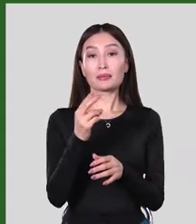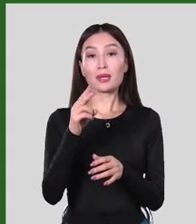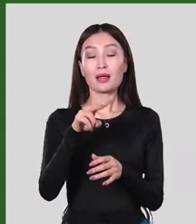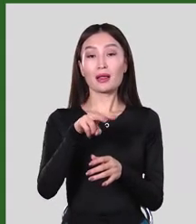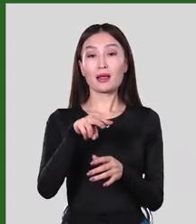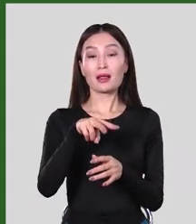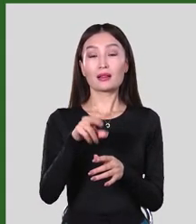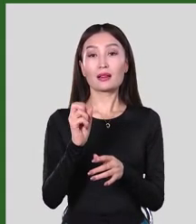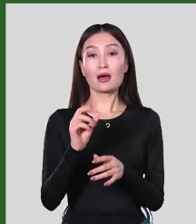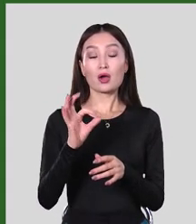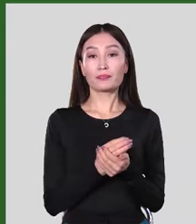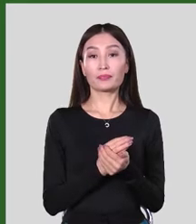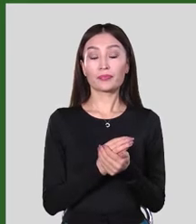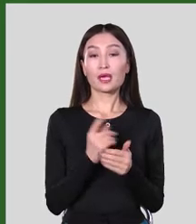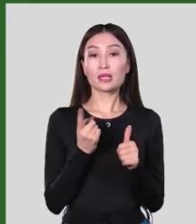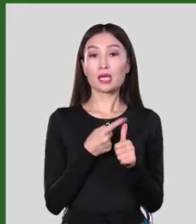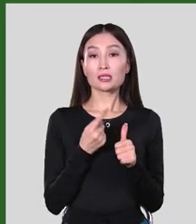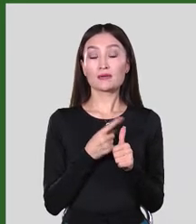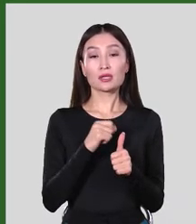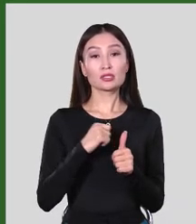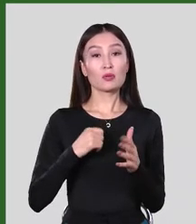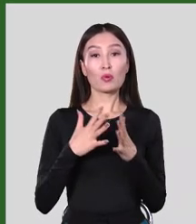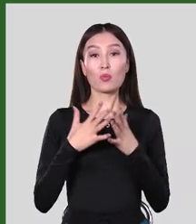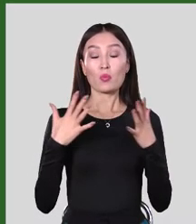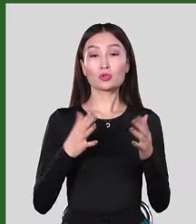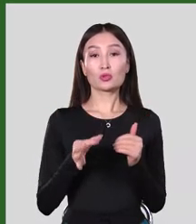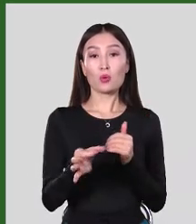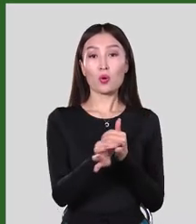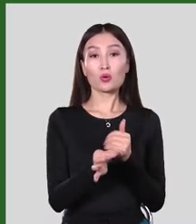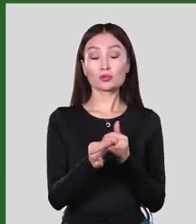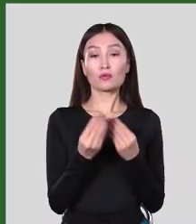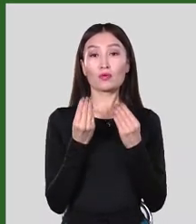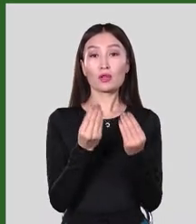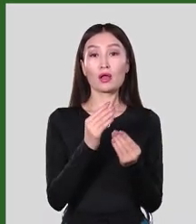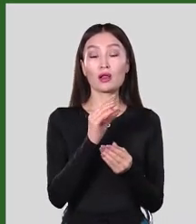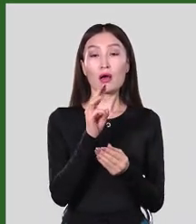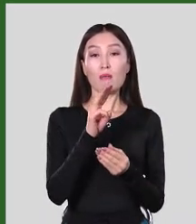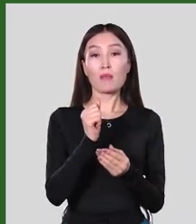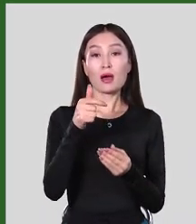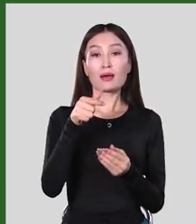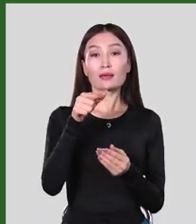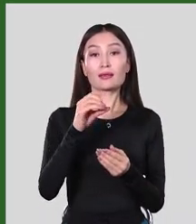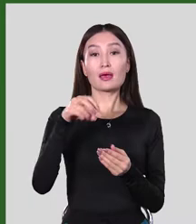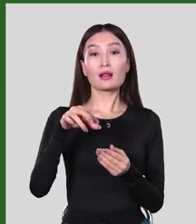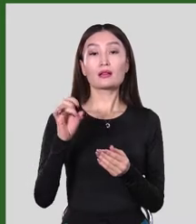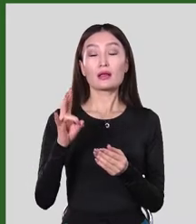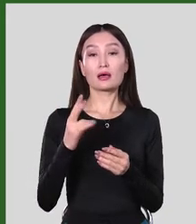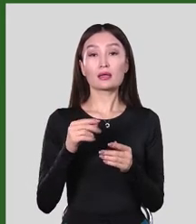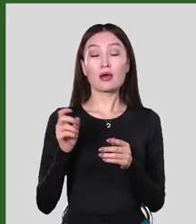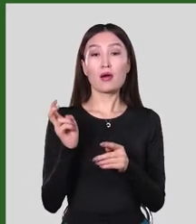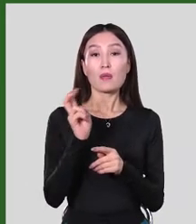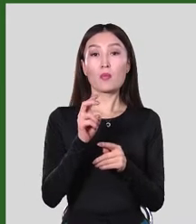островов Огненная Земля. Название самому большому острову дал Фернан Магеллан, проходя на судах